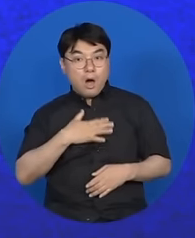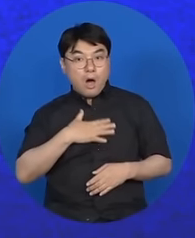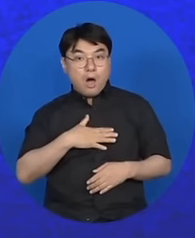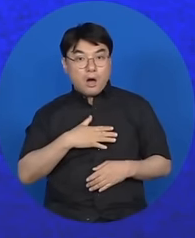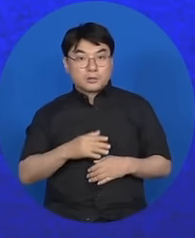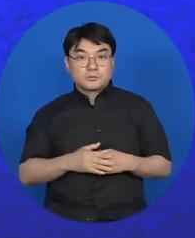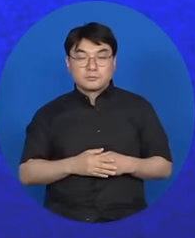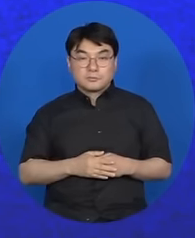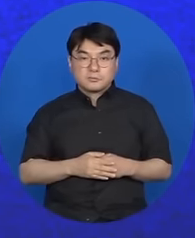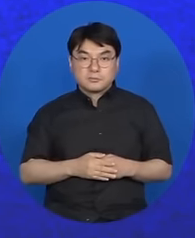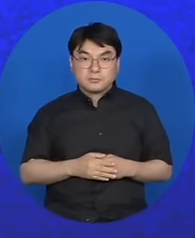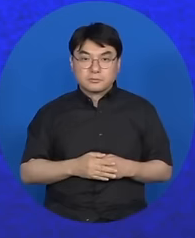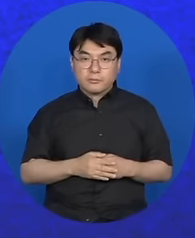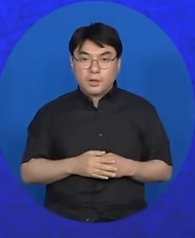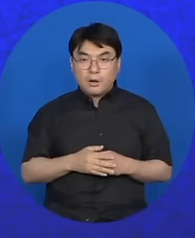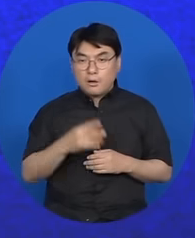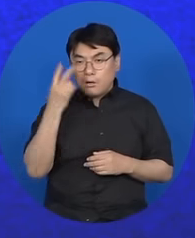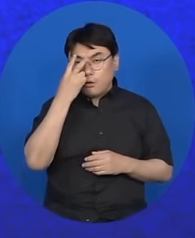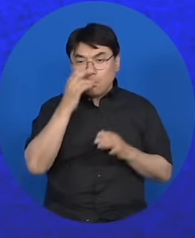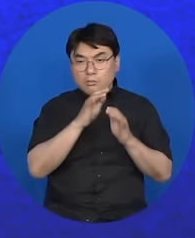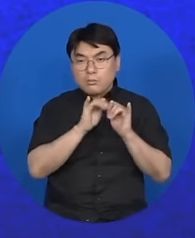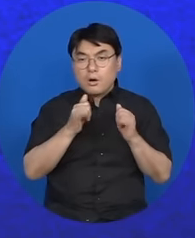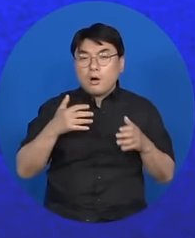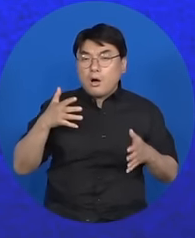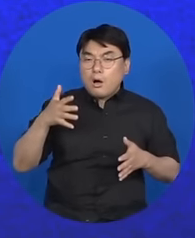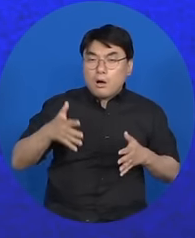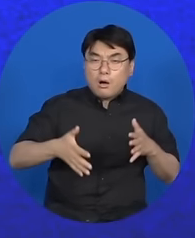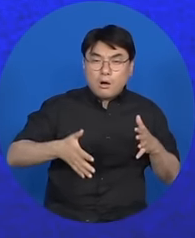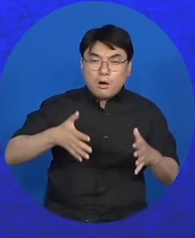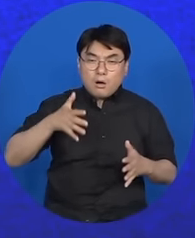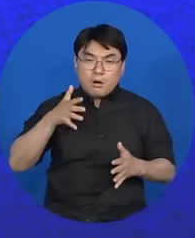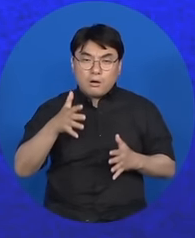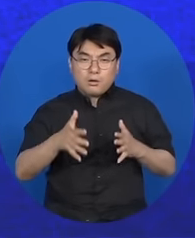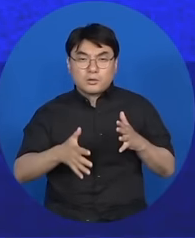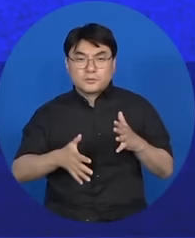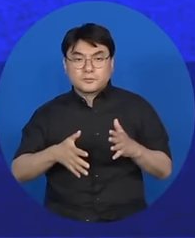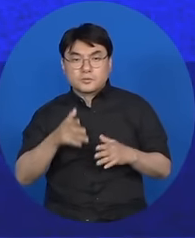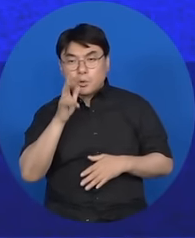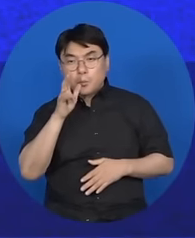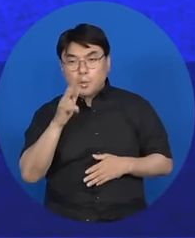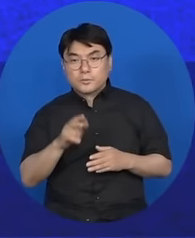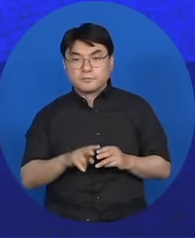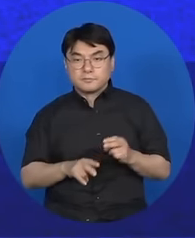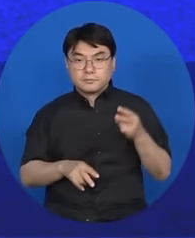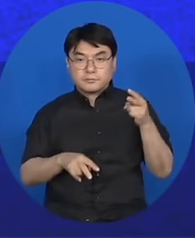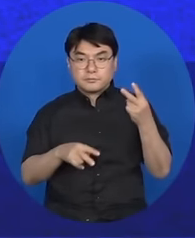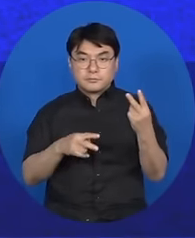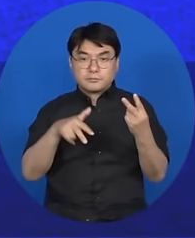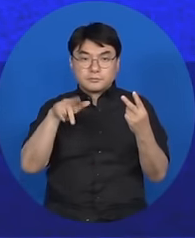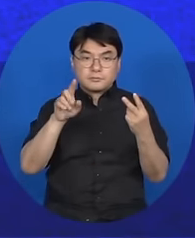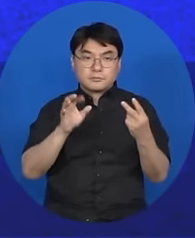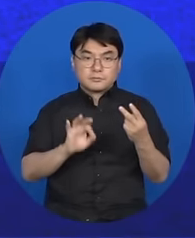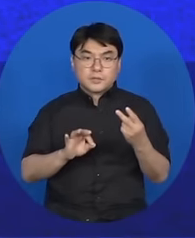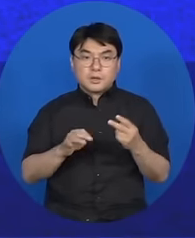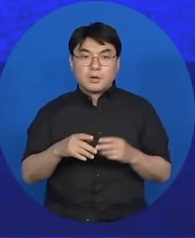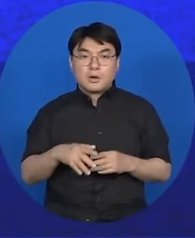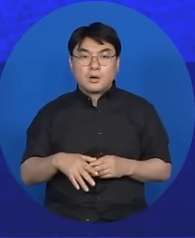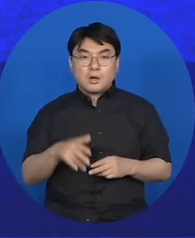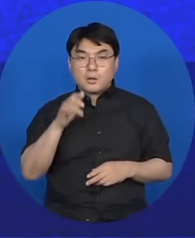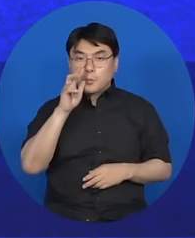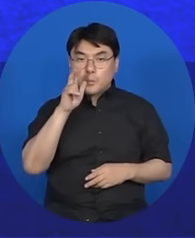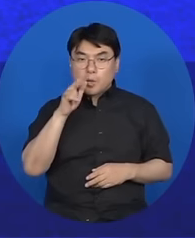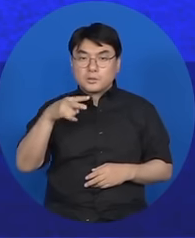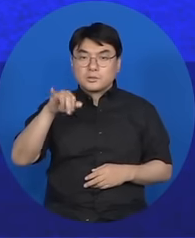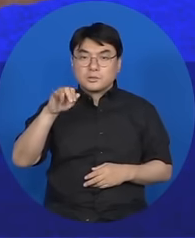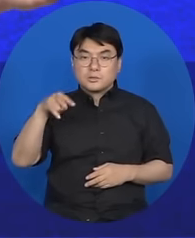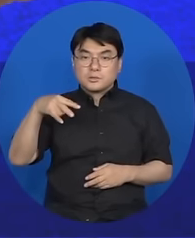스파이들이 정탐꾼들이 어설픈지 몰라요. 여호수아 2장 보세요. 자 1절입니다 눈의 아들 여호수아가 시딤에도 두